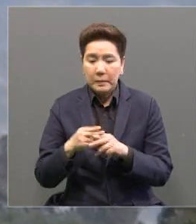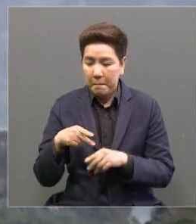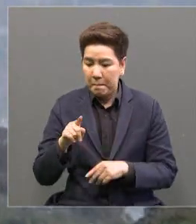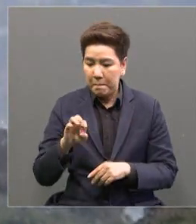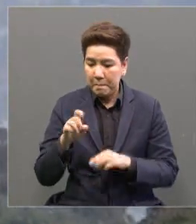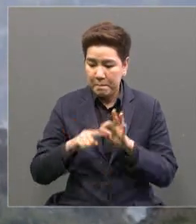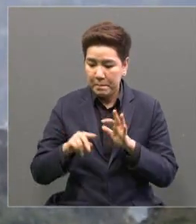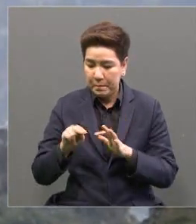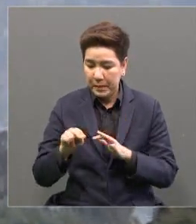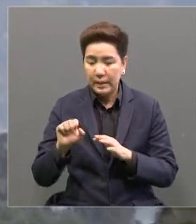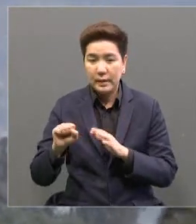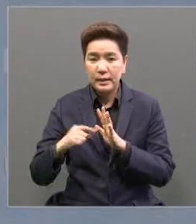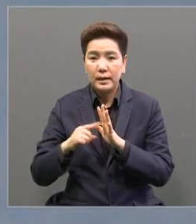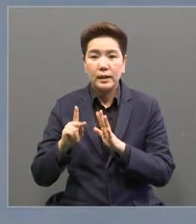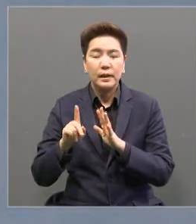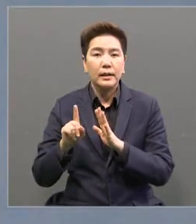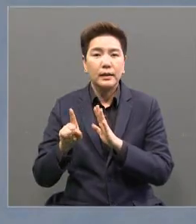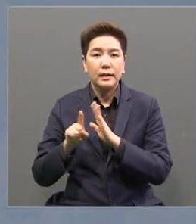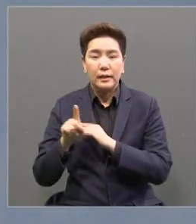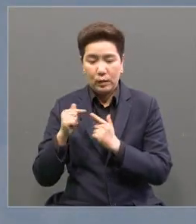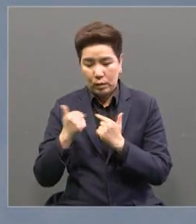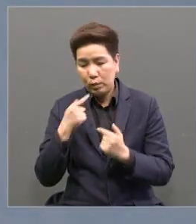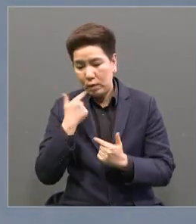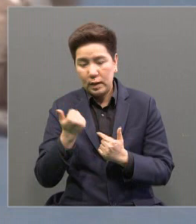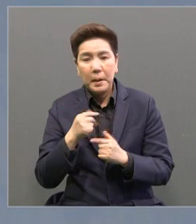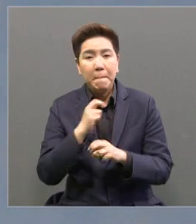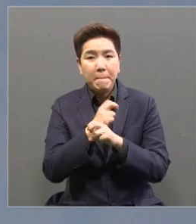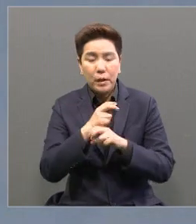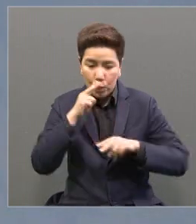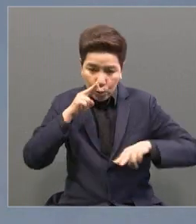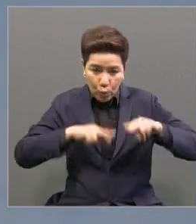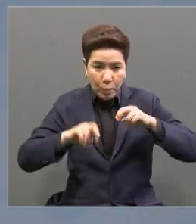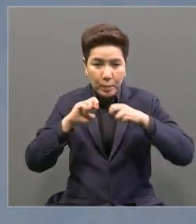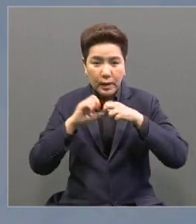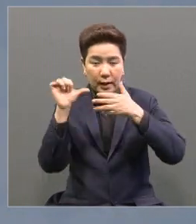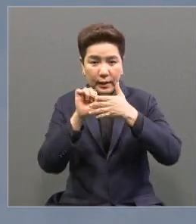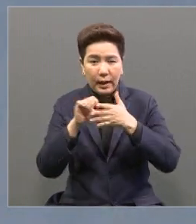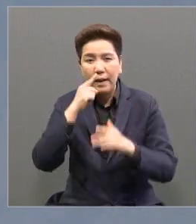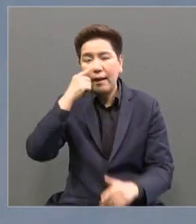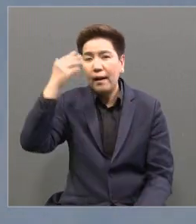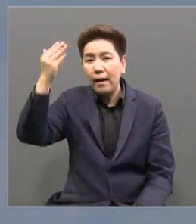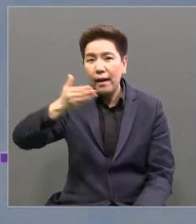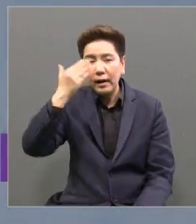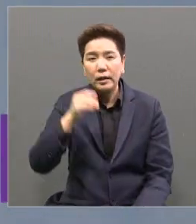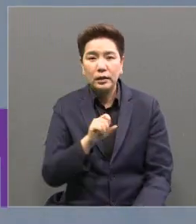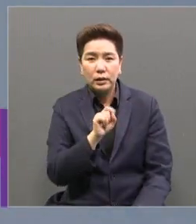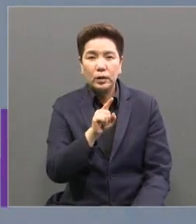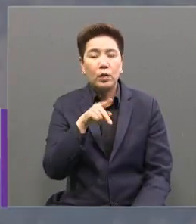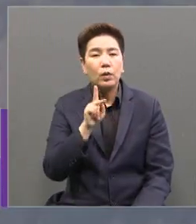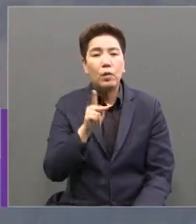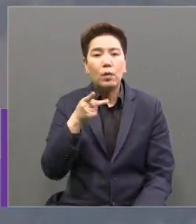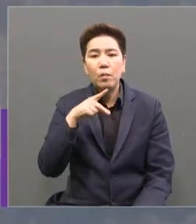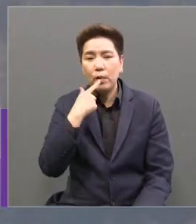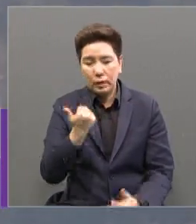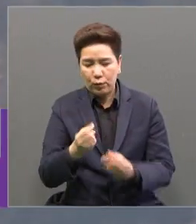ปิ่นศักดิ์สุรัตน์สวัสดีอธิบดีกรมควบคุมมลพิษนะครับในฐานะประธานศูนย์แก้ไขปัญหามลพิษทางอากาศหรือว่าสกปพบอกว่า